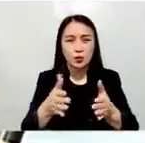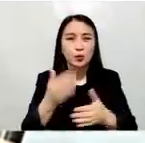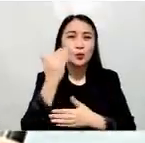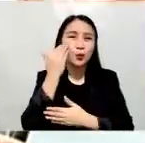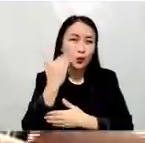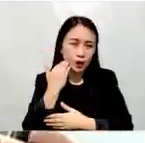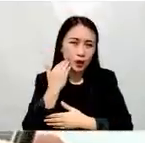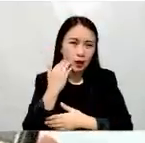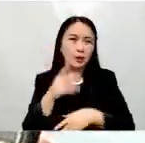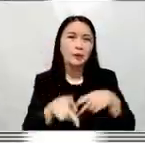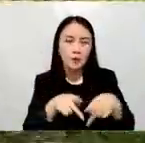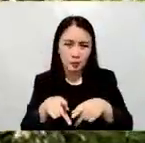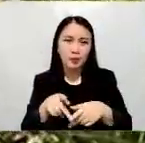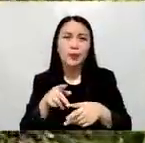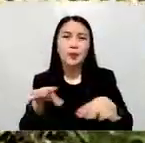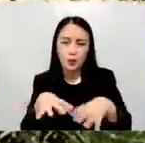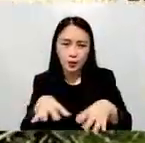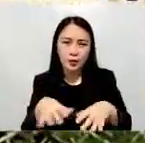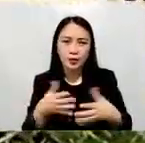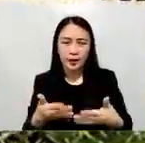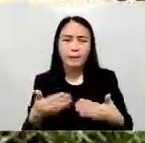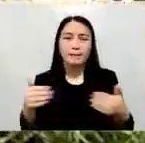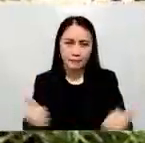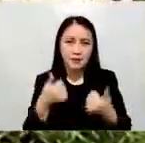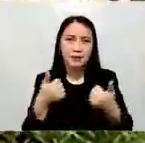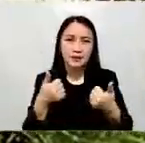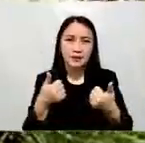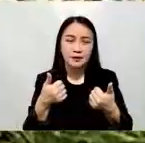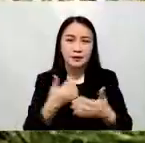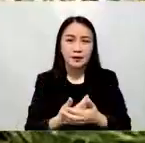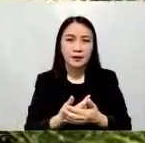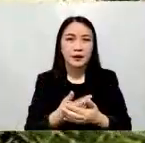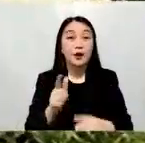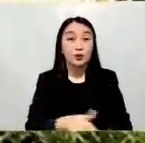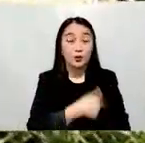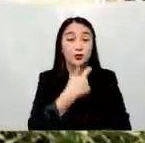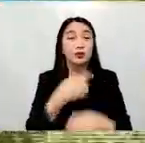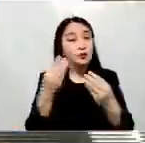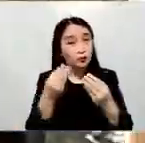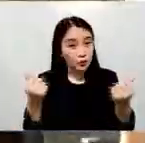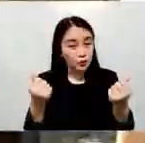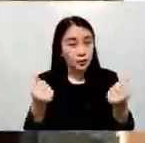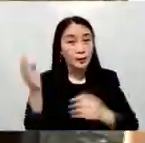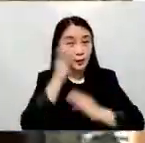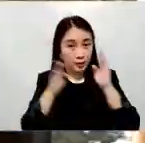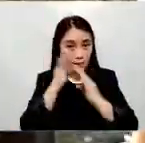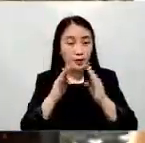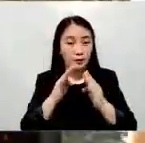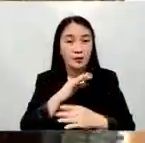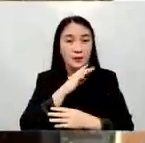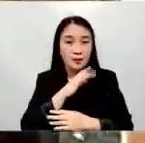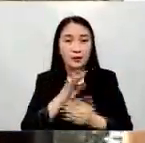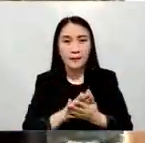may challenge tayo dyan. Kaya kung may long-term solution daw sa problema sa basura, yung pagbabago